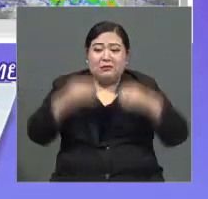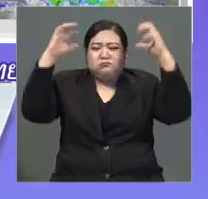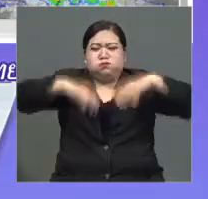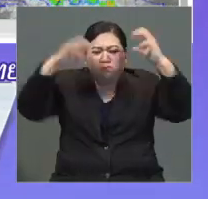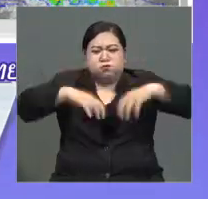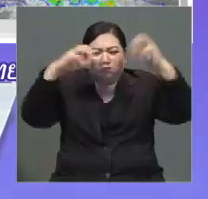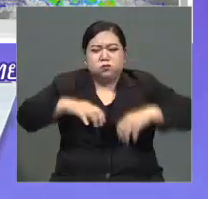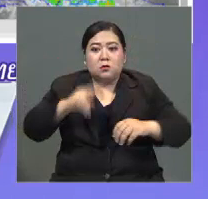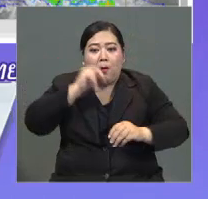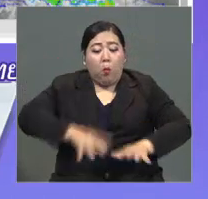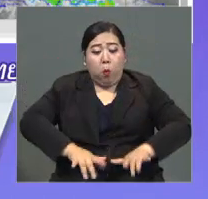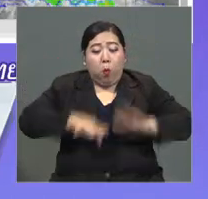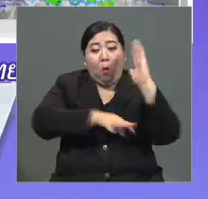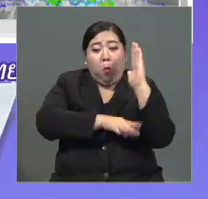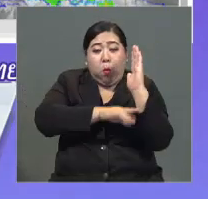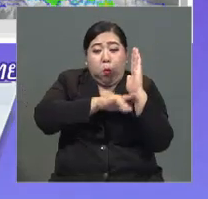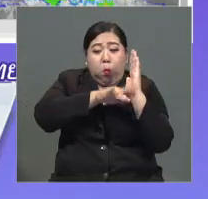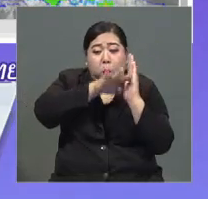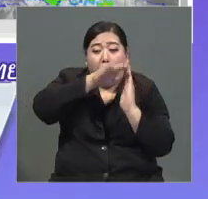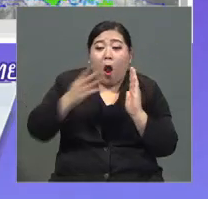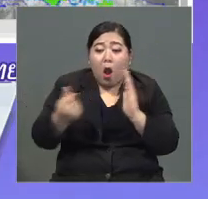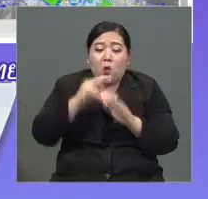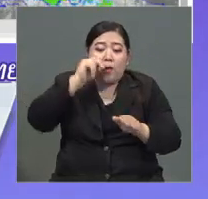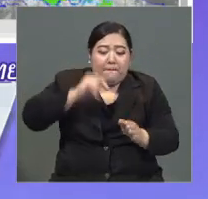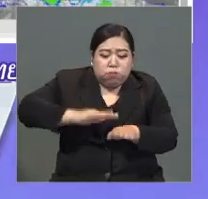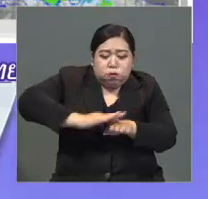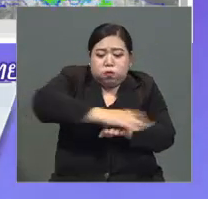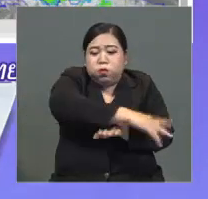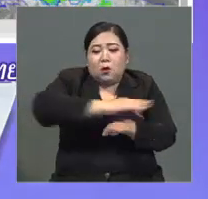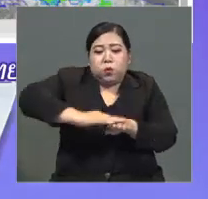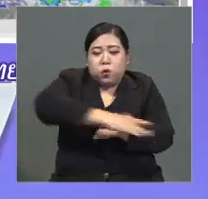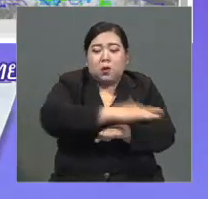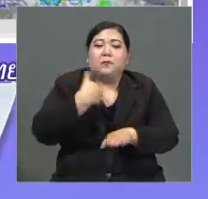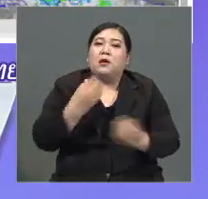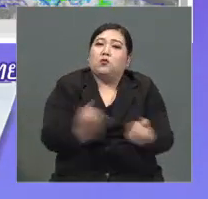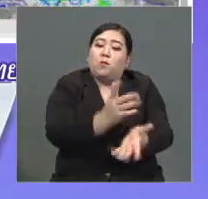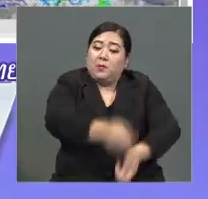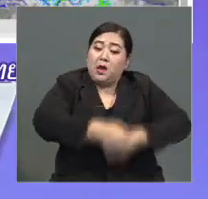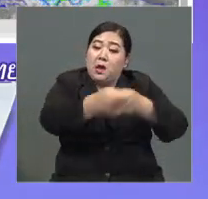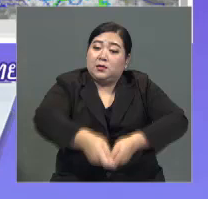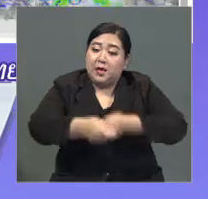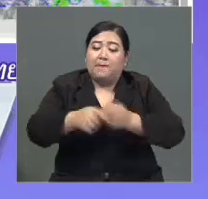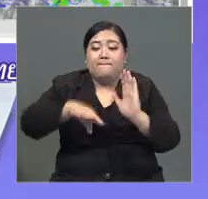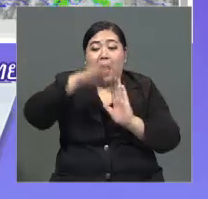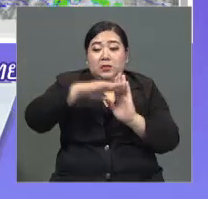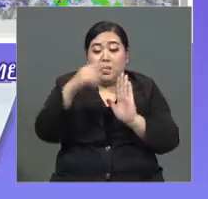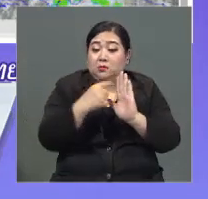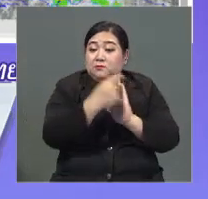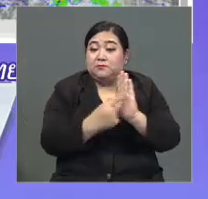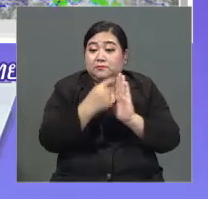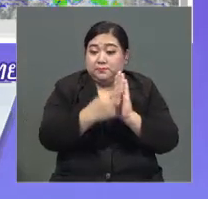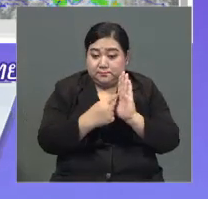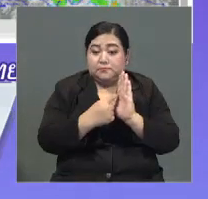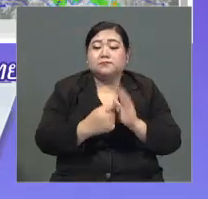คpasถ้าคที่ มผษกรวมถึง